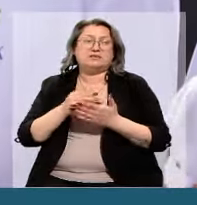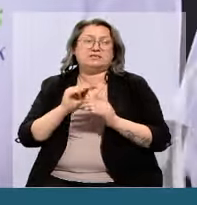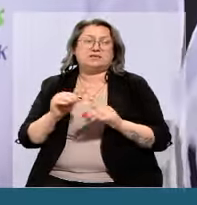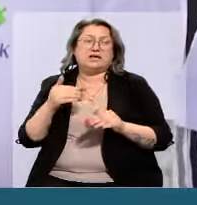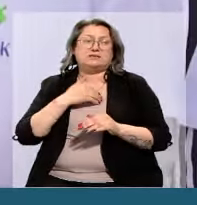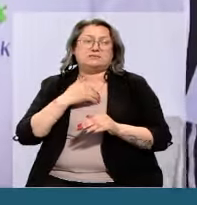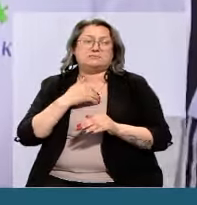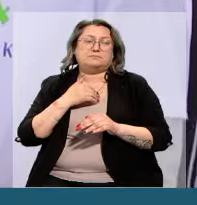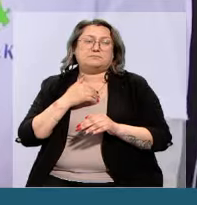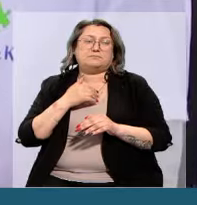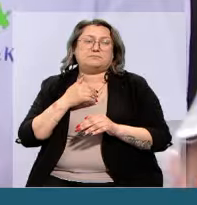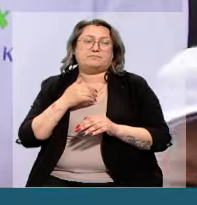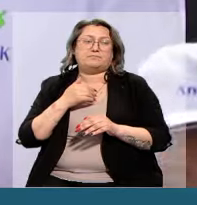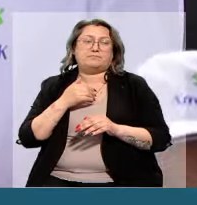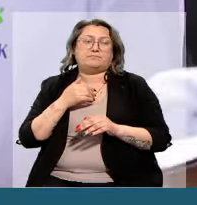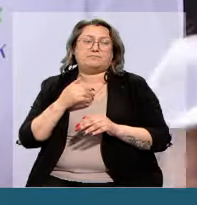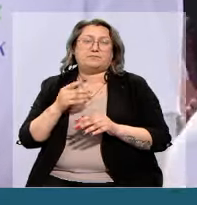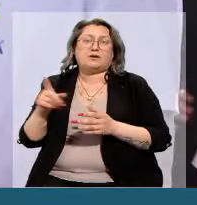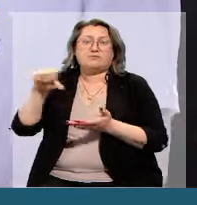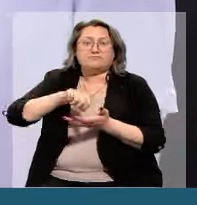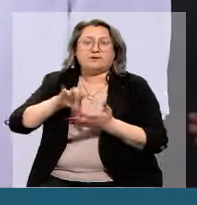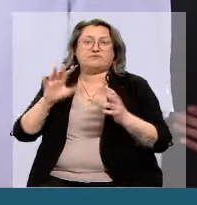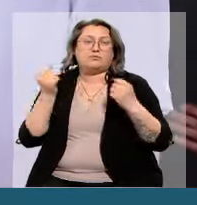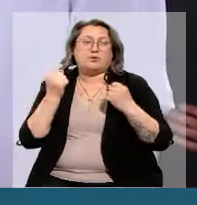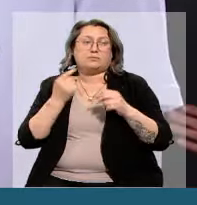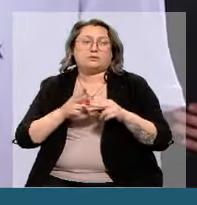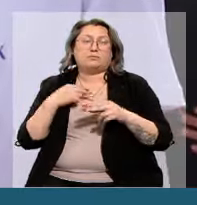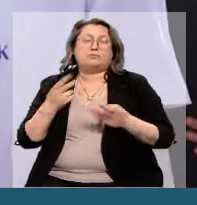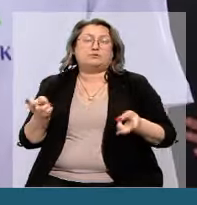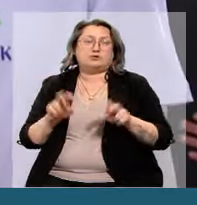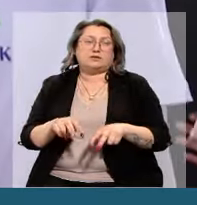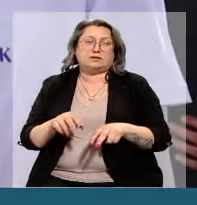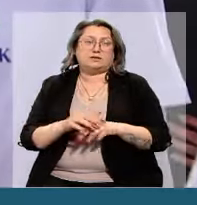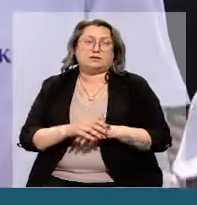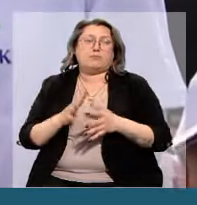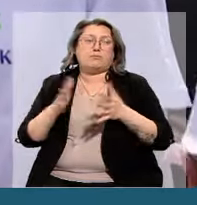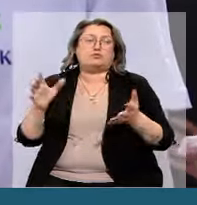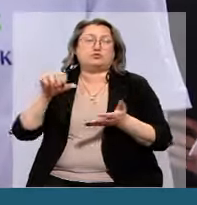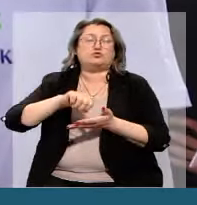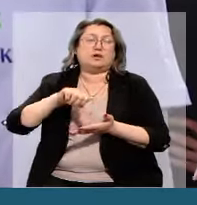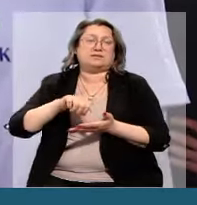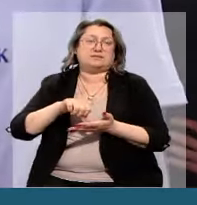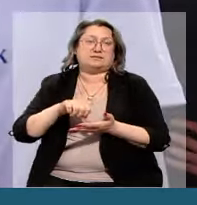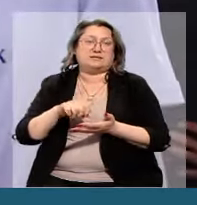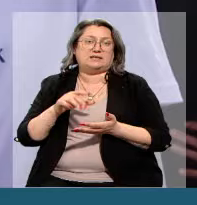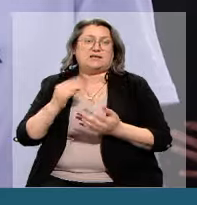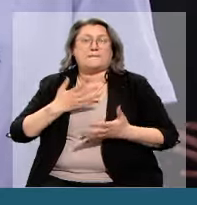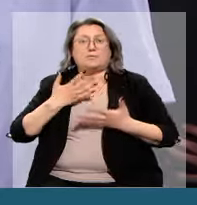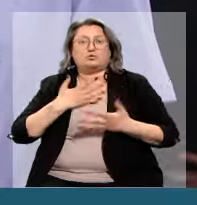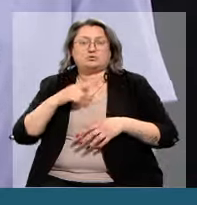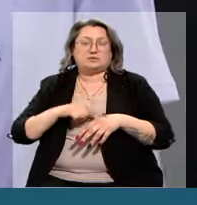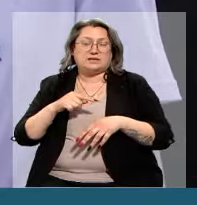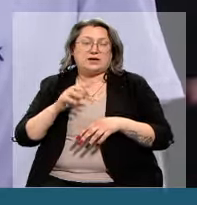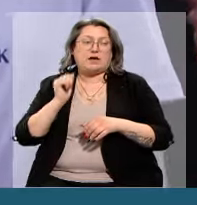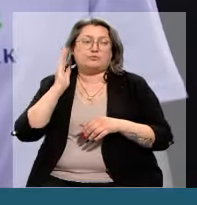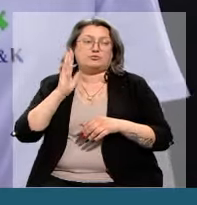хотим вовлечь в спорт, поэтому мы пришли на этот марафон больше для участия и для эмоций. А